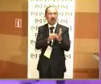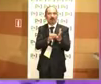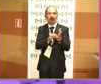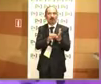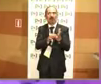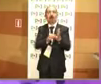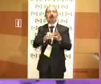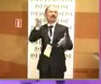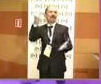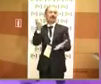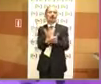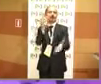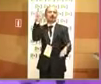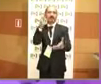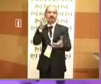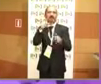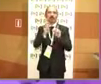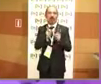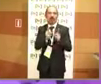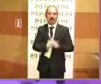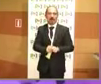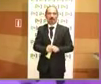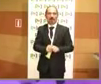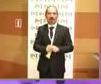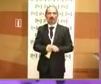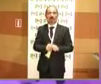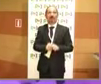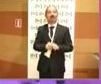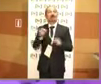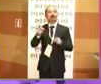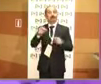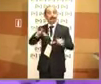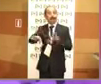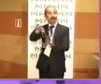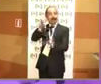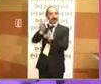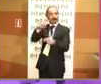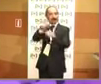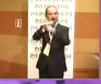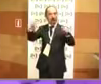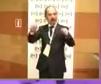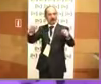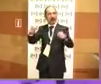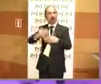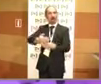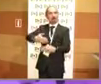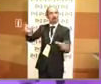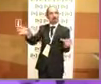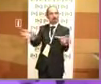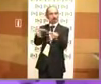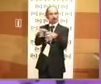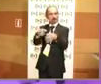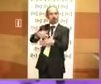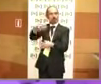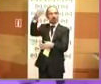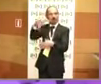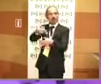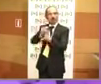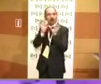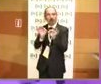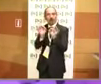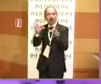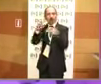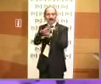ribadisco un altro punto, importante invece. Se l'elettorato della Lega è un blocco unito dall'odio